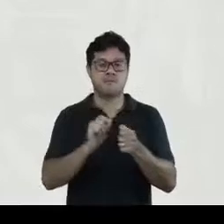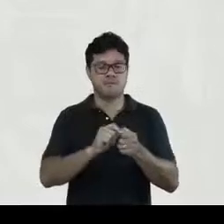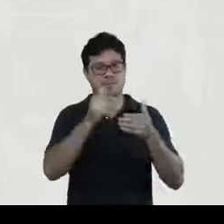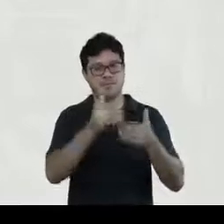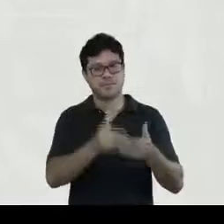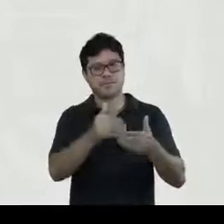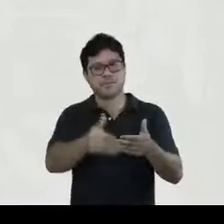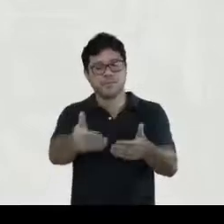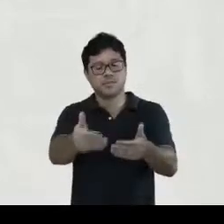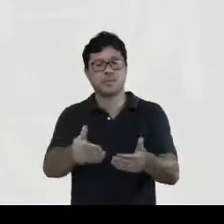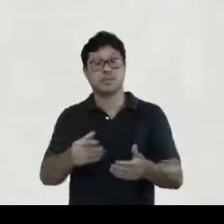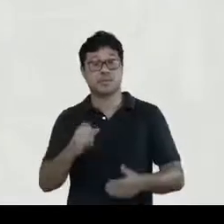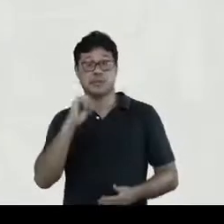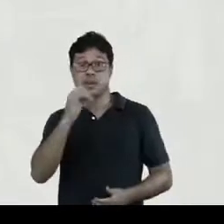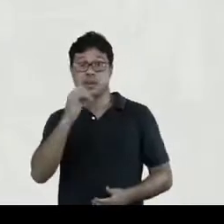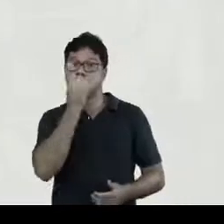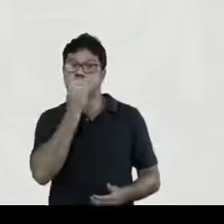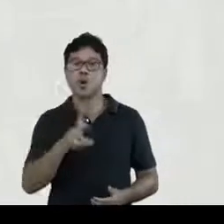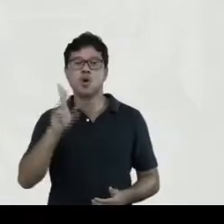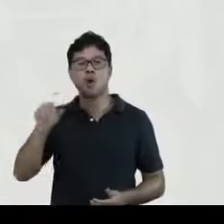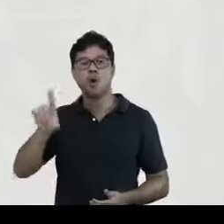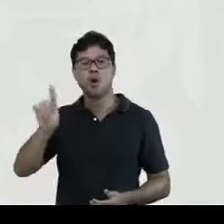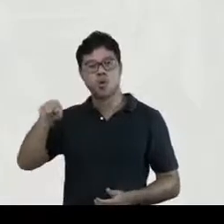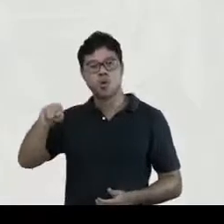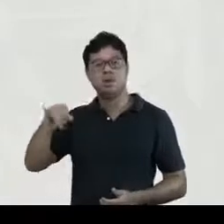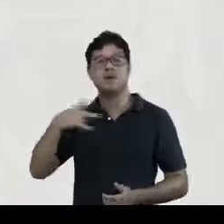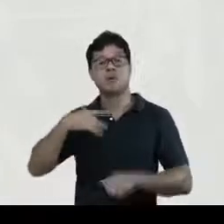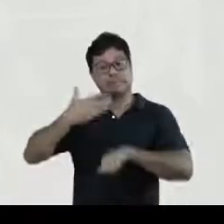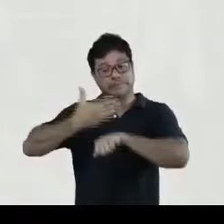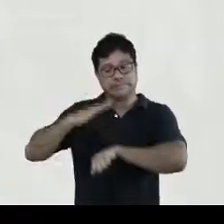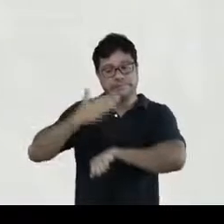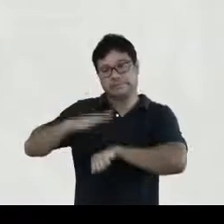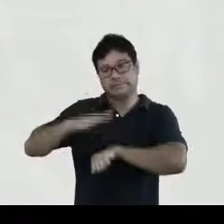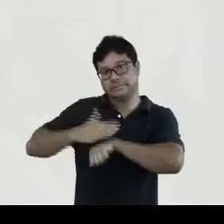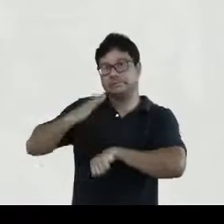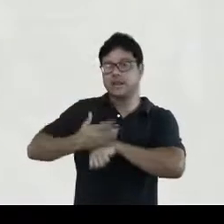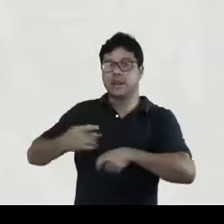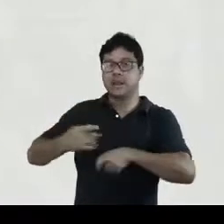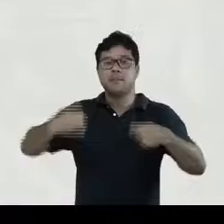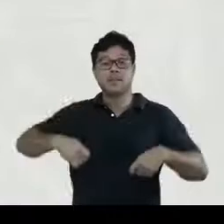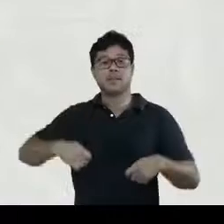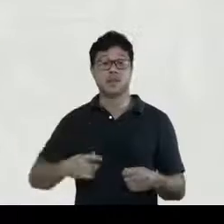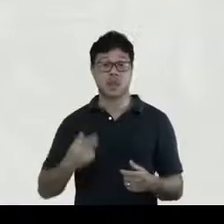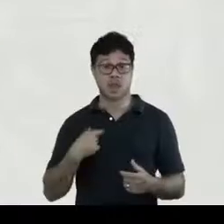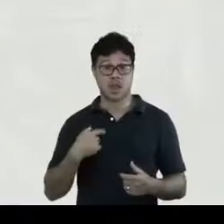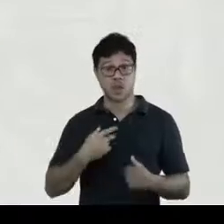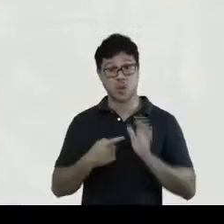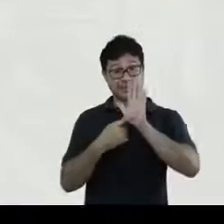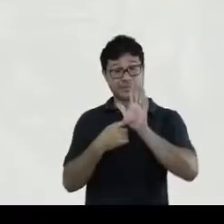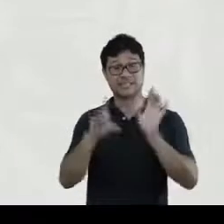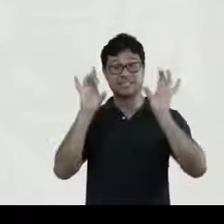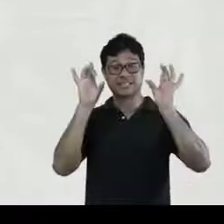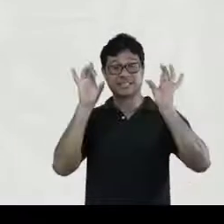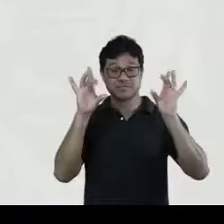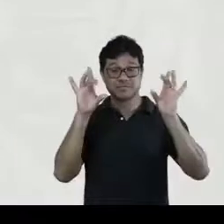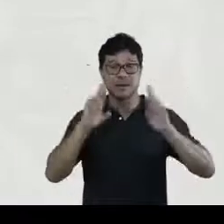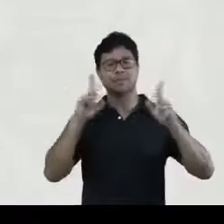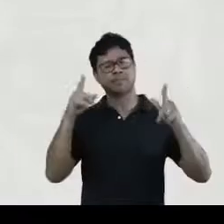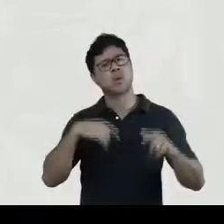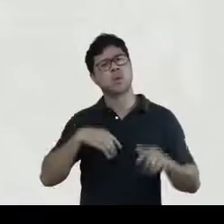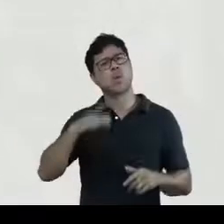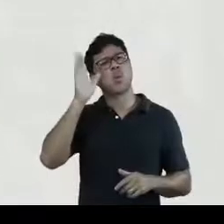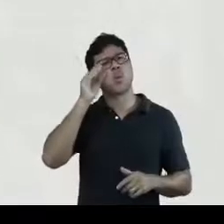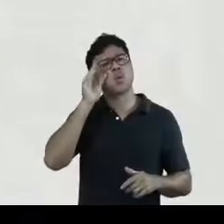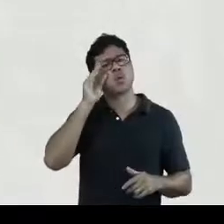den speziellen fall dessen was ich jetzt hier vorgestellt habe gibt es notwendigerweise noch kein Handbuch weil wir haben es noch gar nicht ganz zu Ende